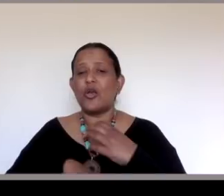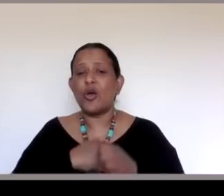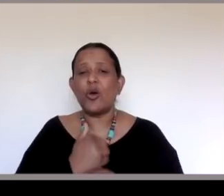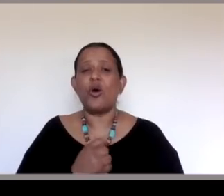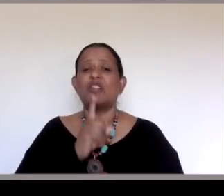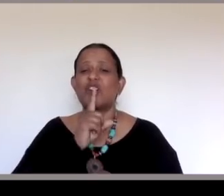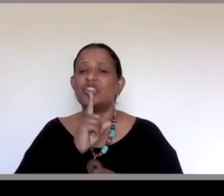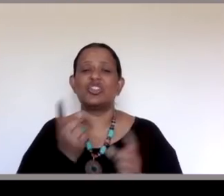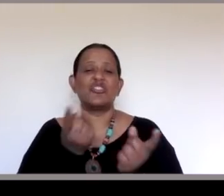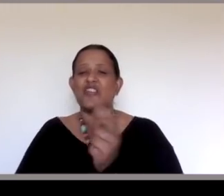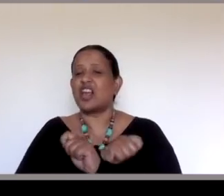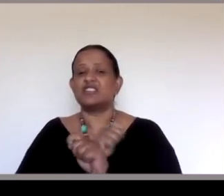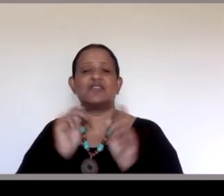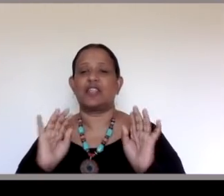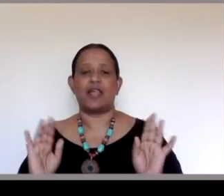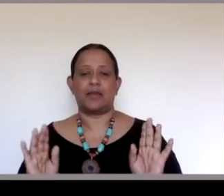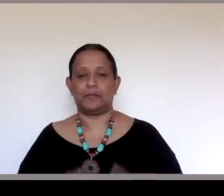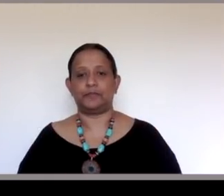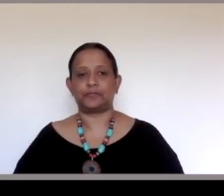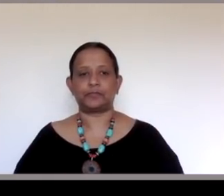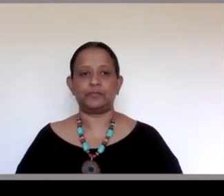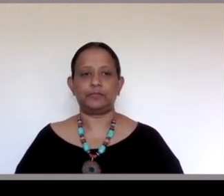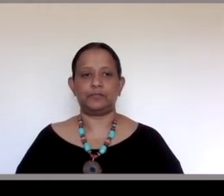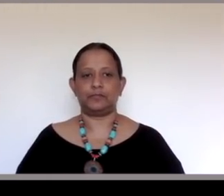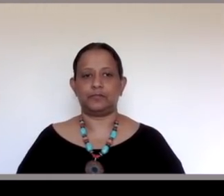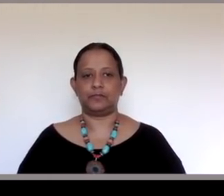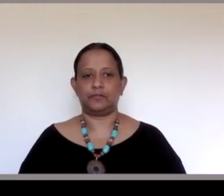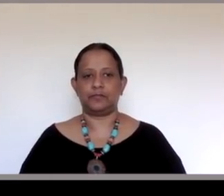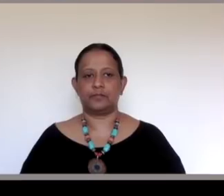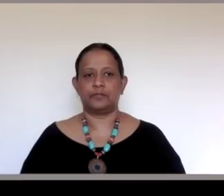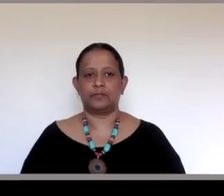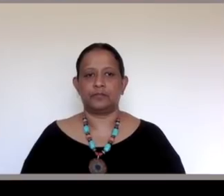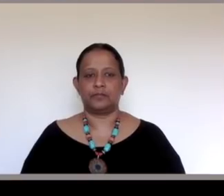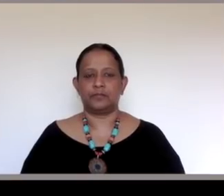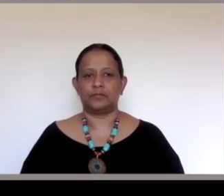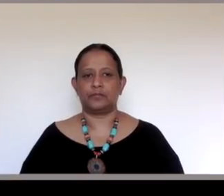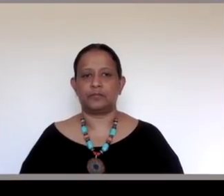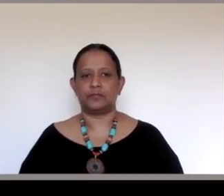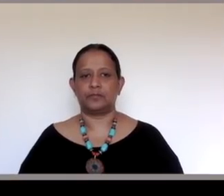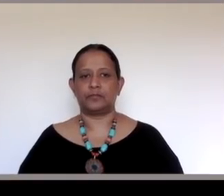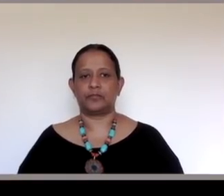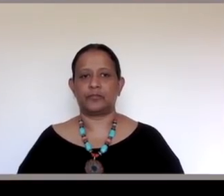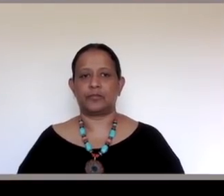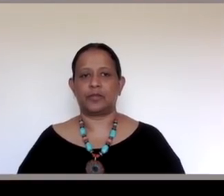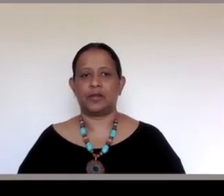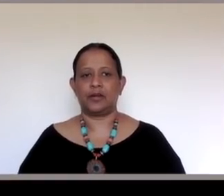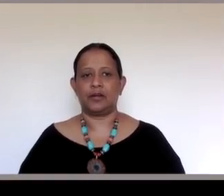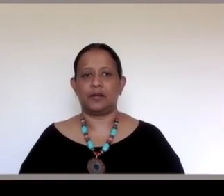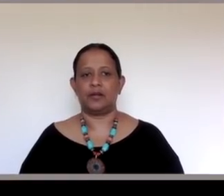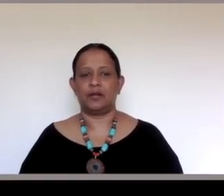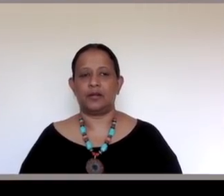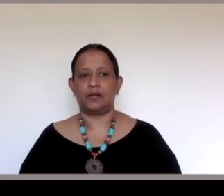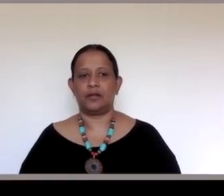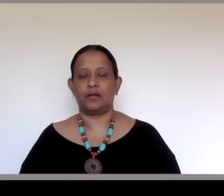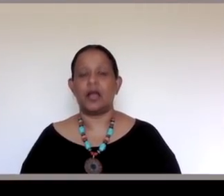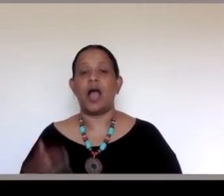ஆண்டவருடைய வார்த்தையானது நேற்றும் இன்றும் என்றும் நித்தியமுள்ளதாக இருக்கிறது. அத அபி 2021 பிரீத்திமத்த